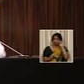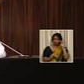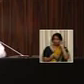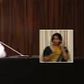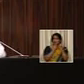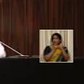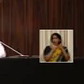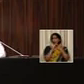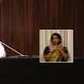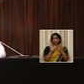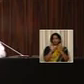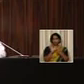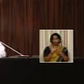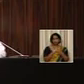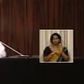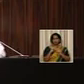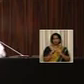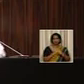विविध उत्तर